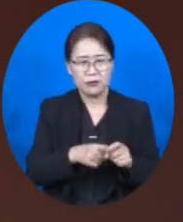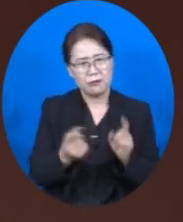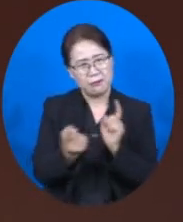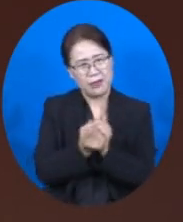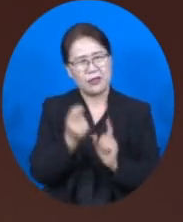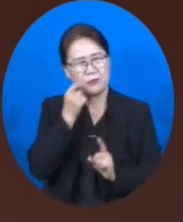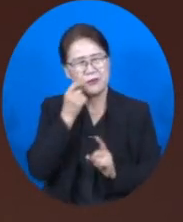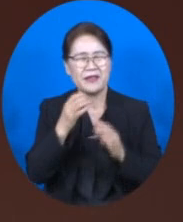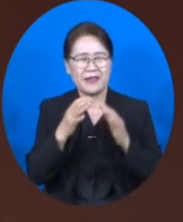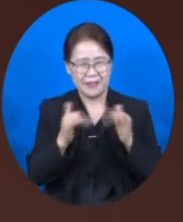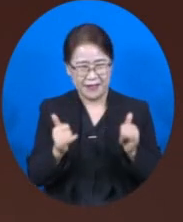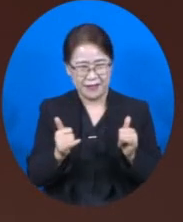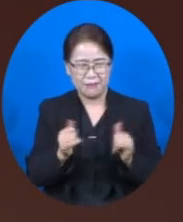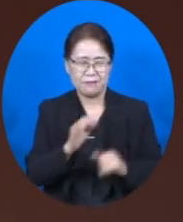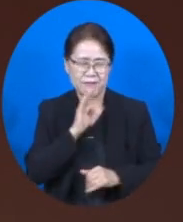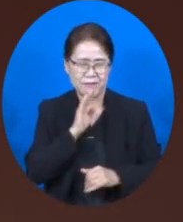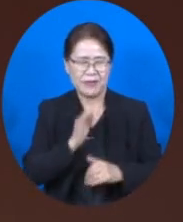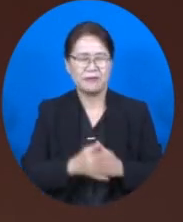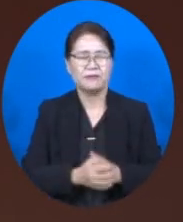못한 사람입니다